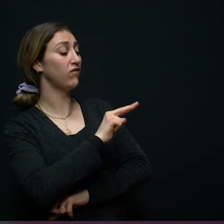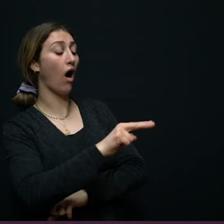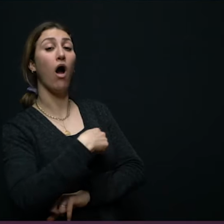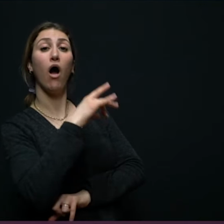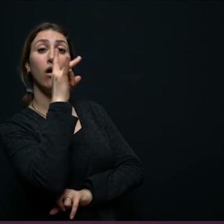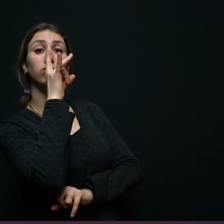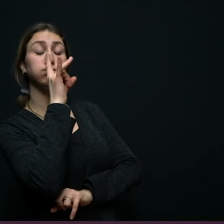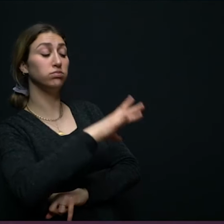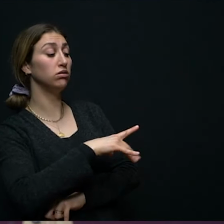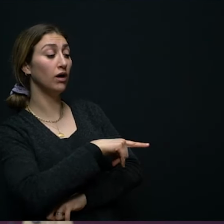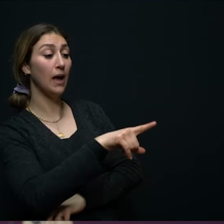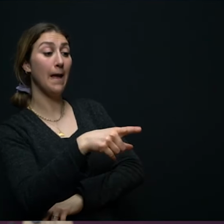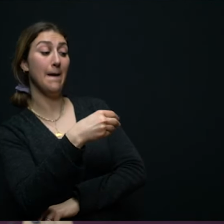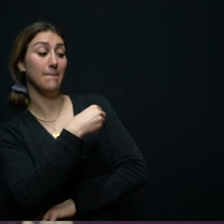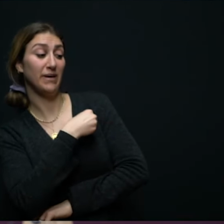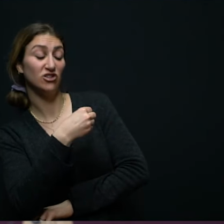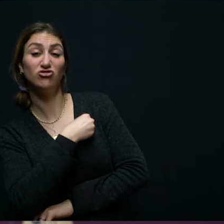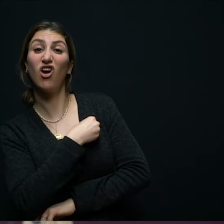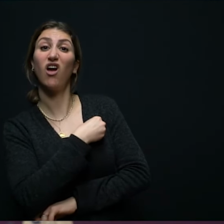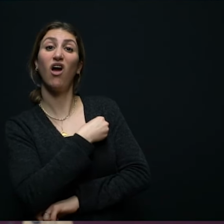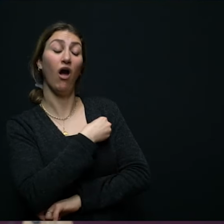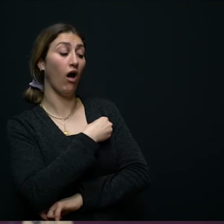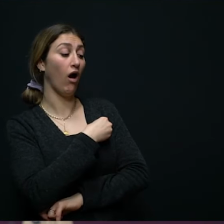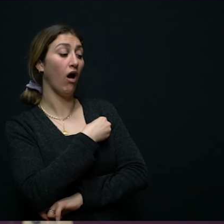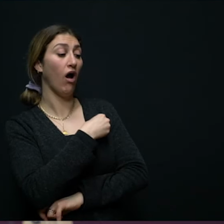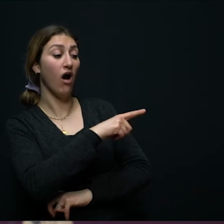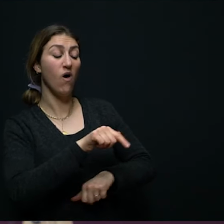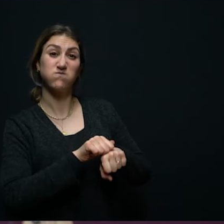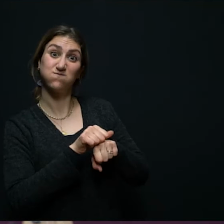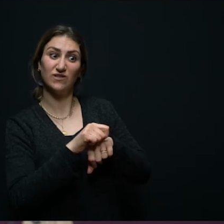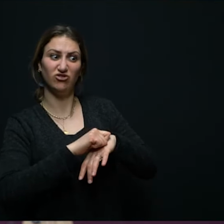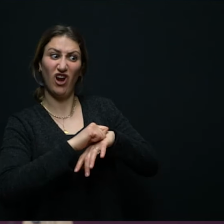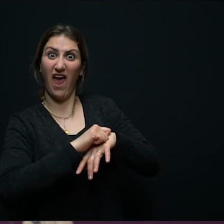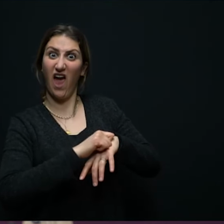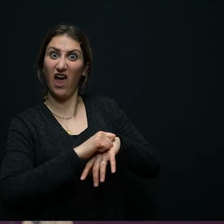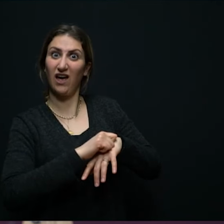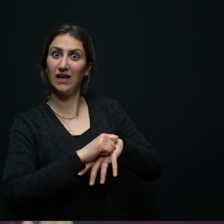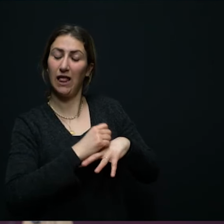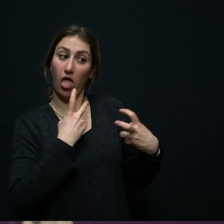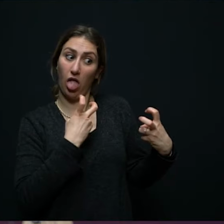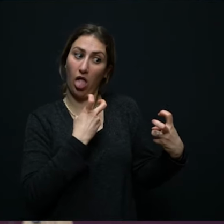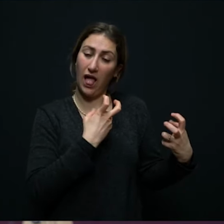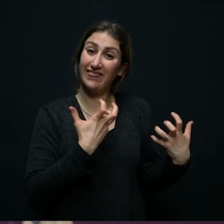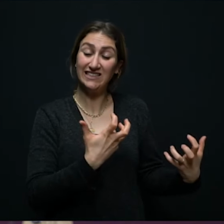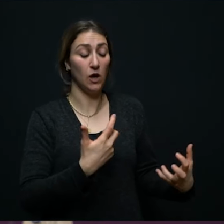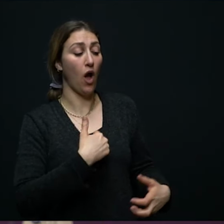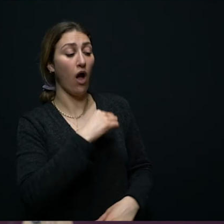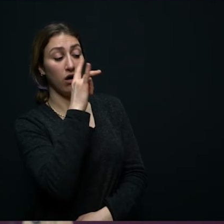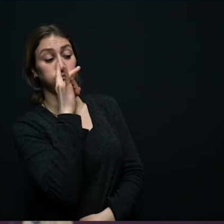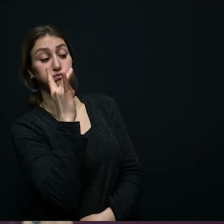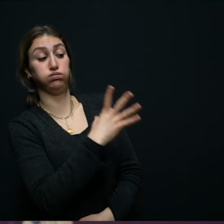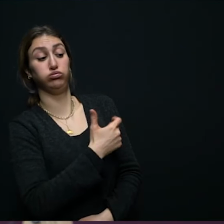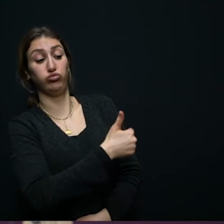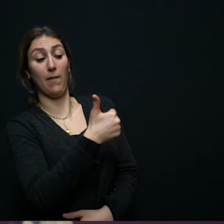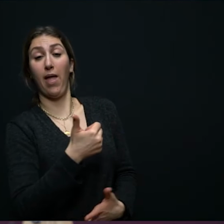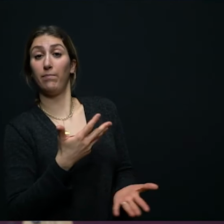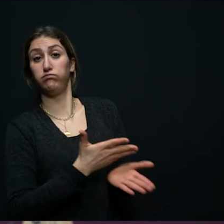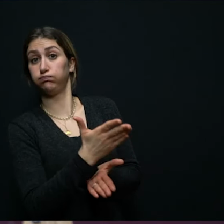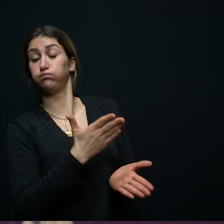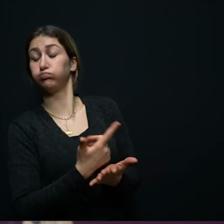débrouille toi avec ta nature charnelle dieu nous donne des choses d'abord il nous a donné son fils il nous a donné jésus